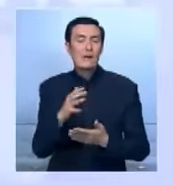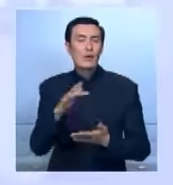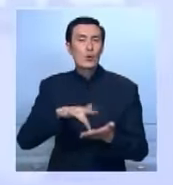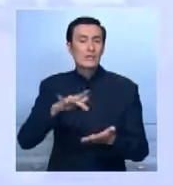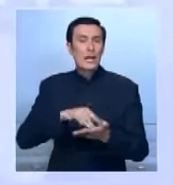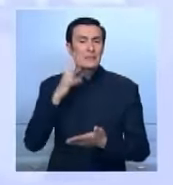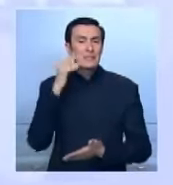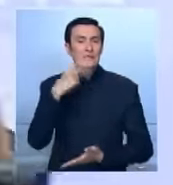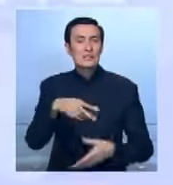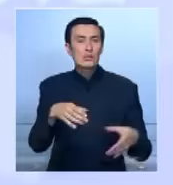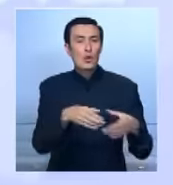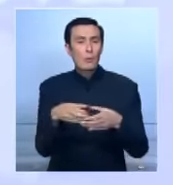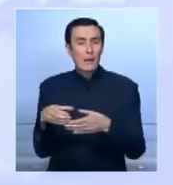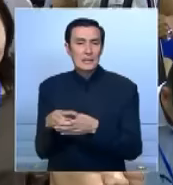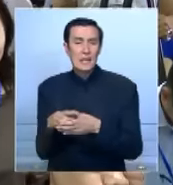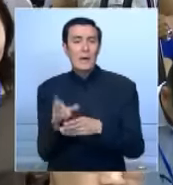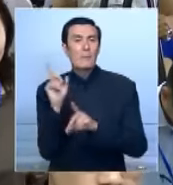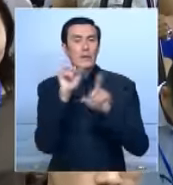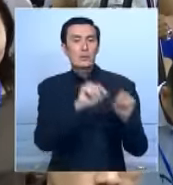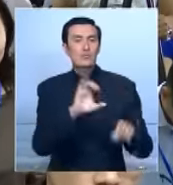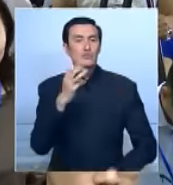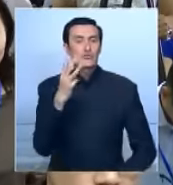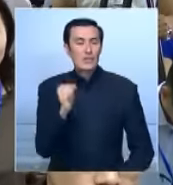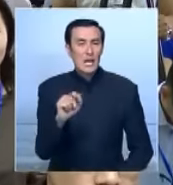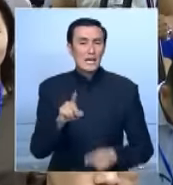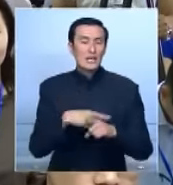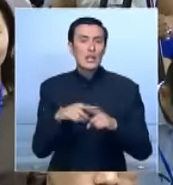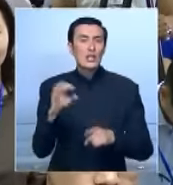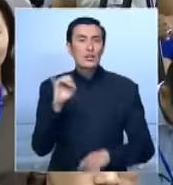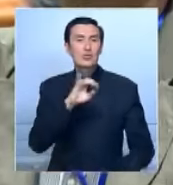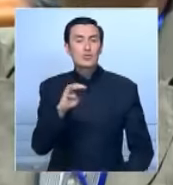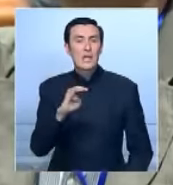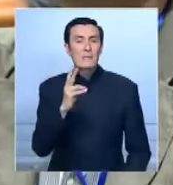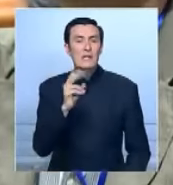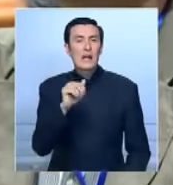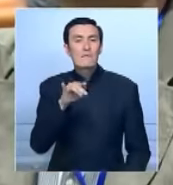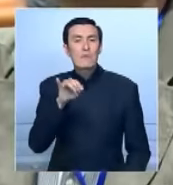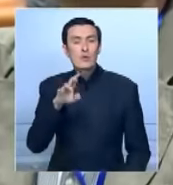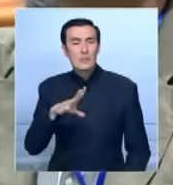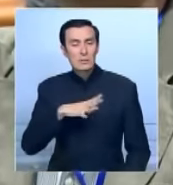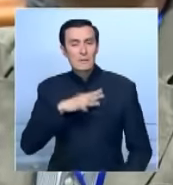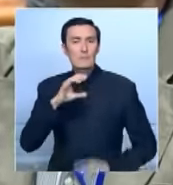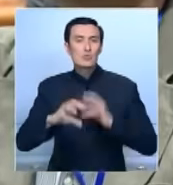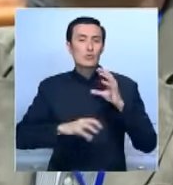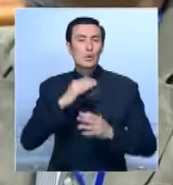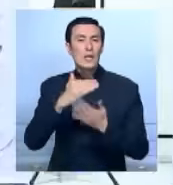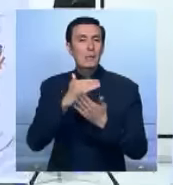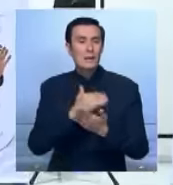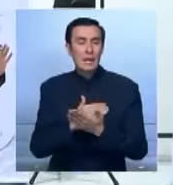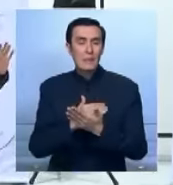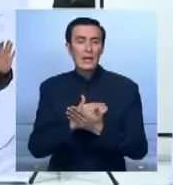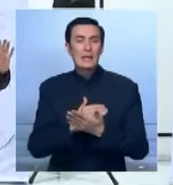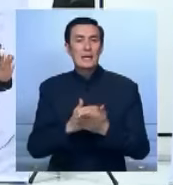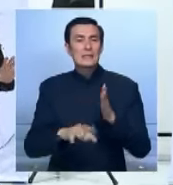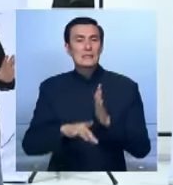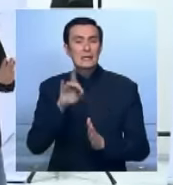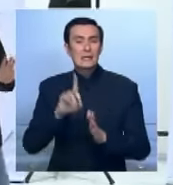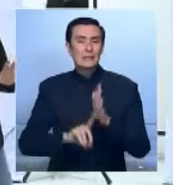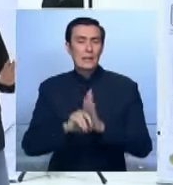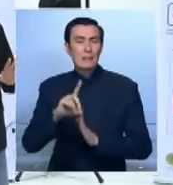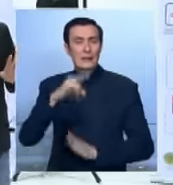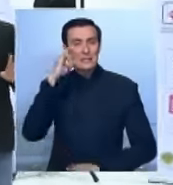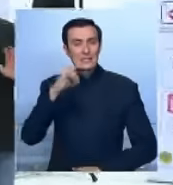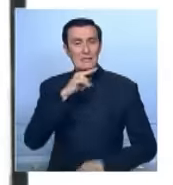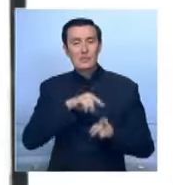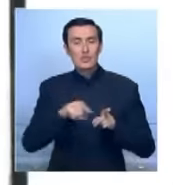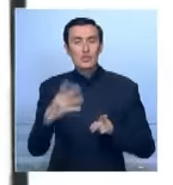около 20 команд поедут в Кремниевую долину или в Южную Калифорнию. В целом международная программа «Стартап Казахстан» рассчитана на 4